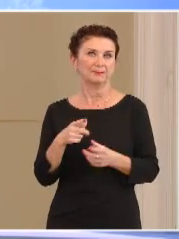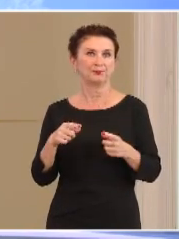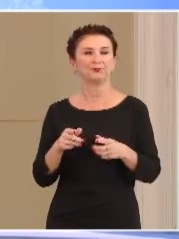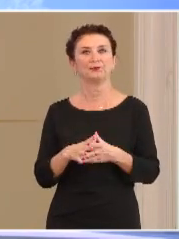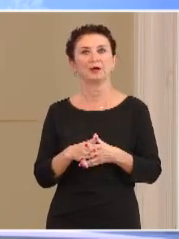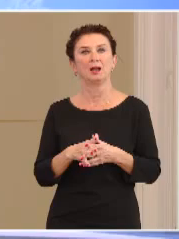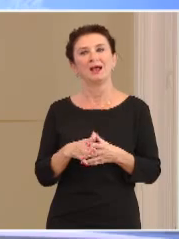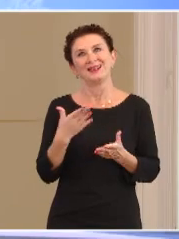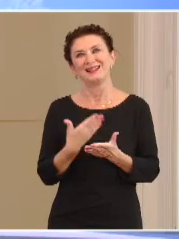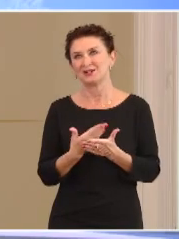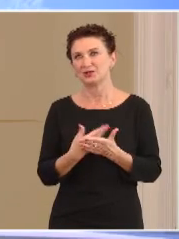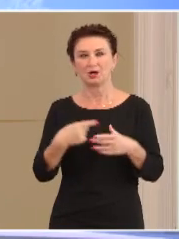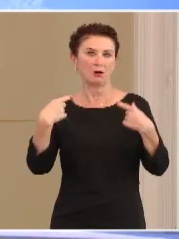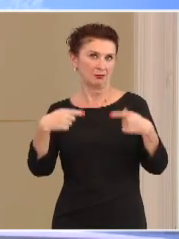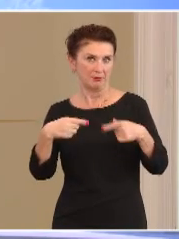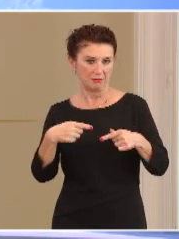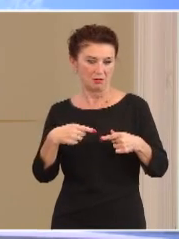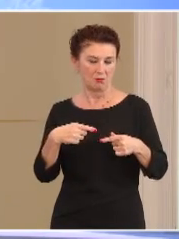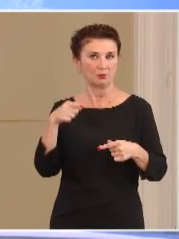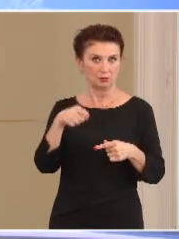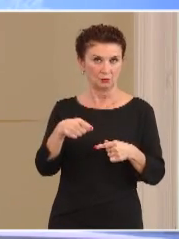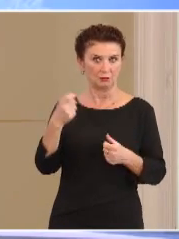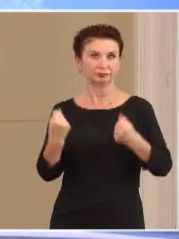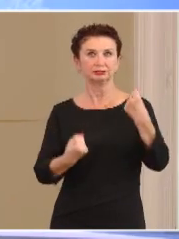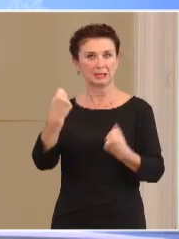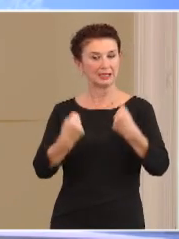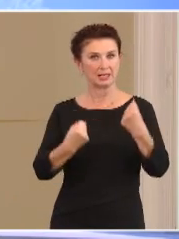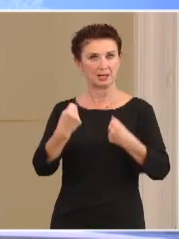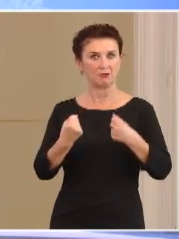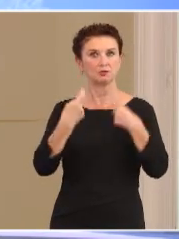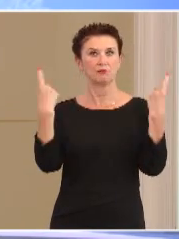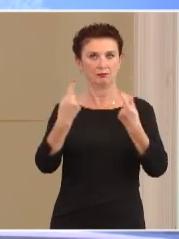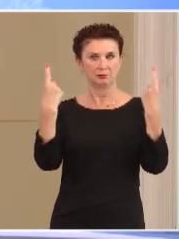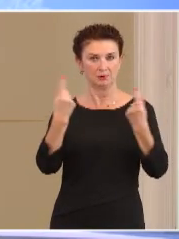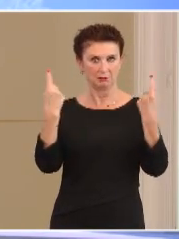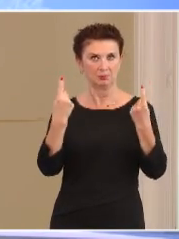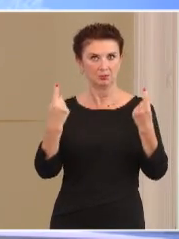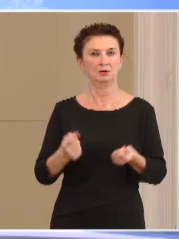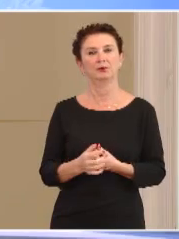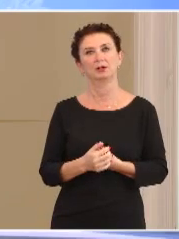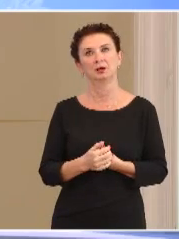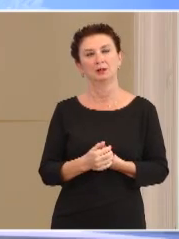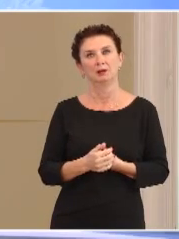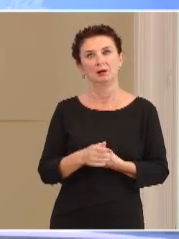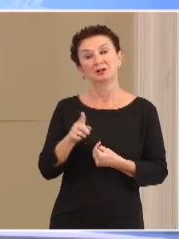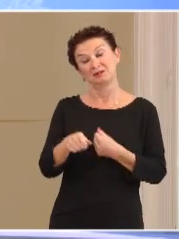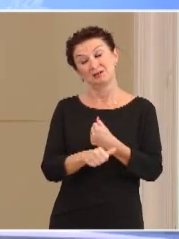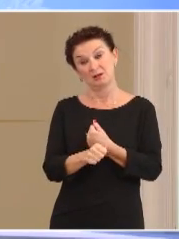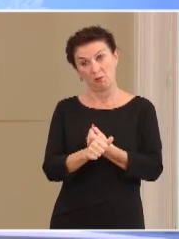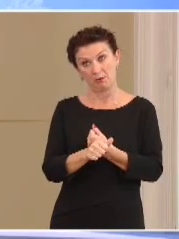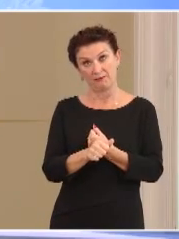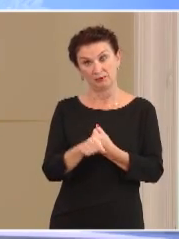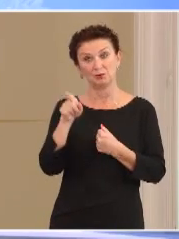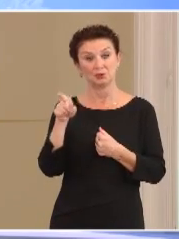kierujących karetkami? Z jednej prostej przyczyny, o ile dobrze pamiętam, akurat te jednostki